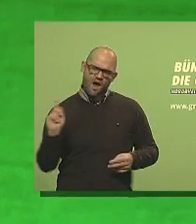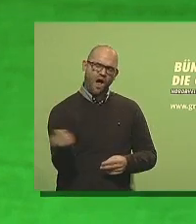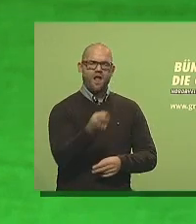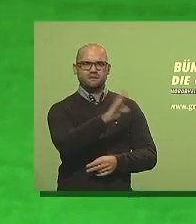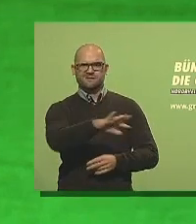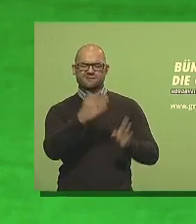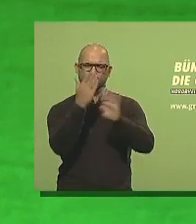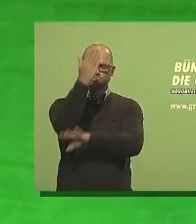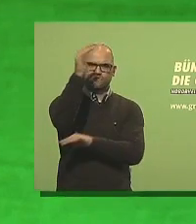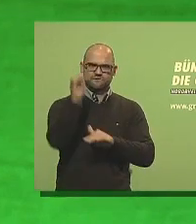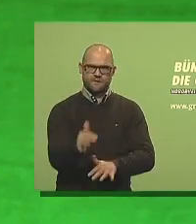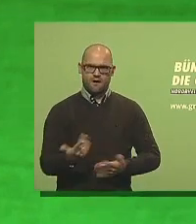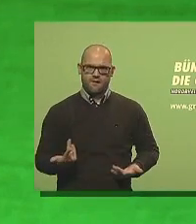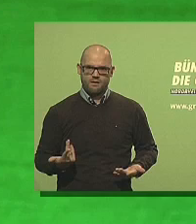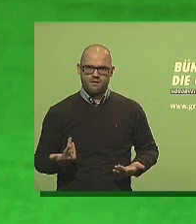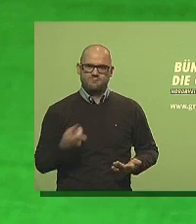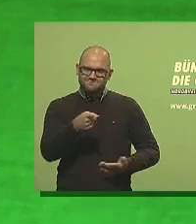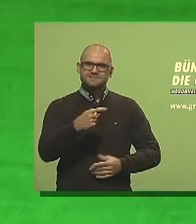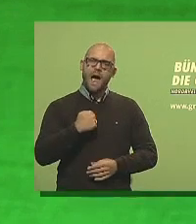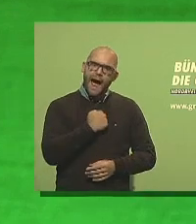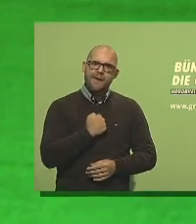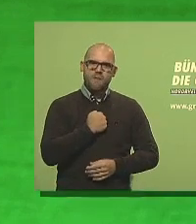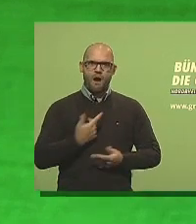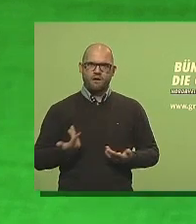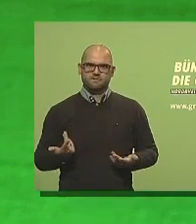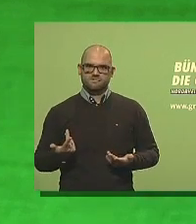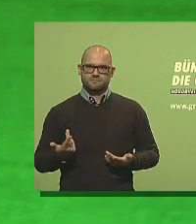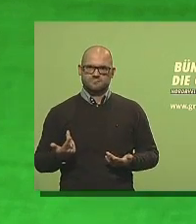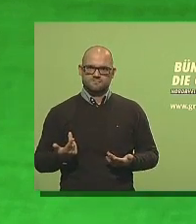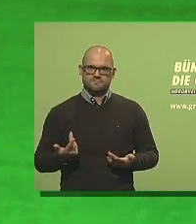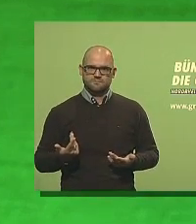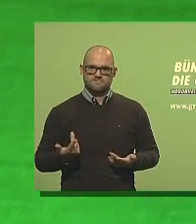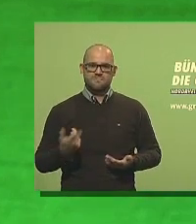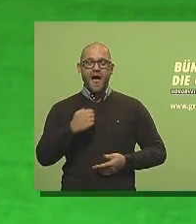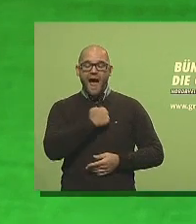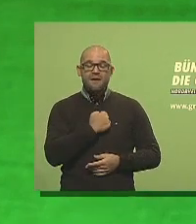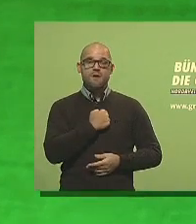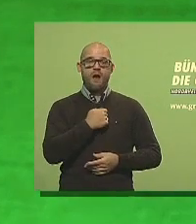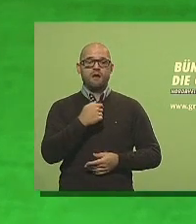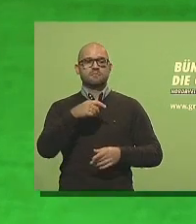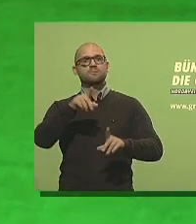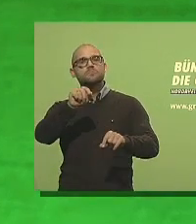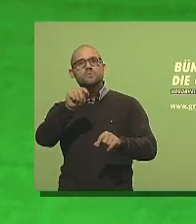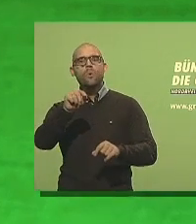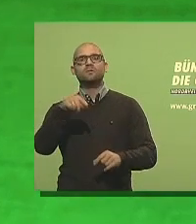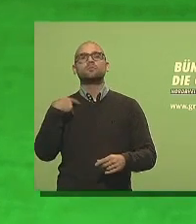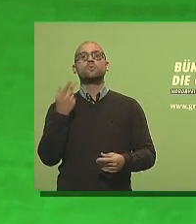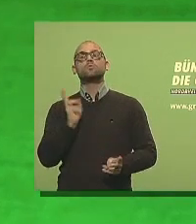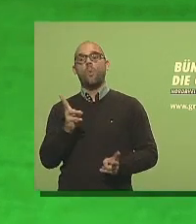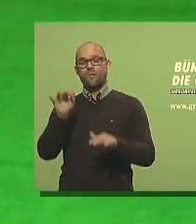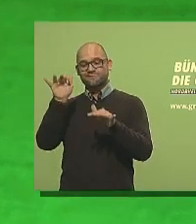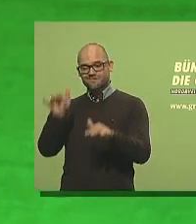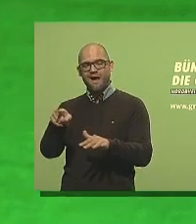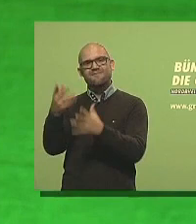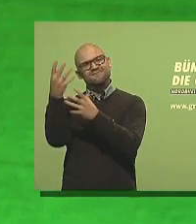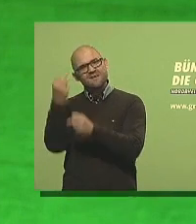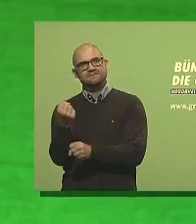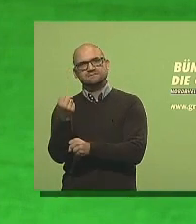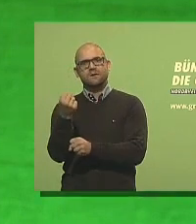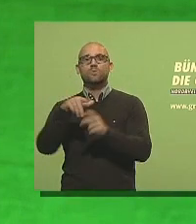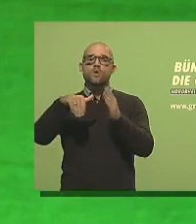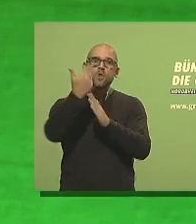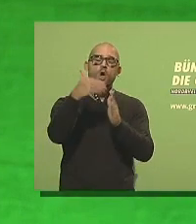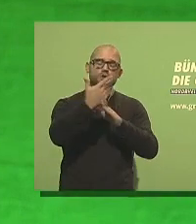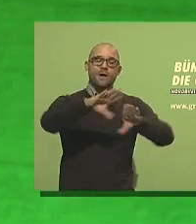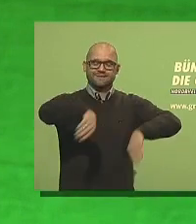dazu. Heimat, das heißt, wir erhalten, was uns erhält, und Heimat, das heißt, wissen, wie es ist. Ihr habt